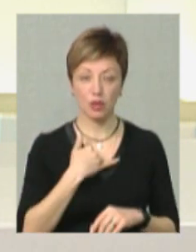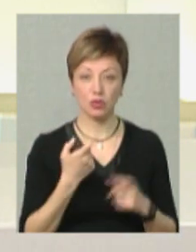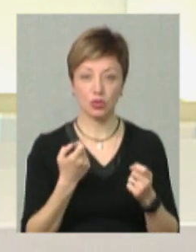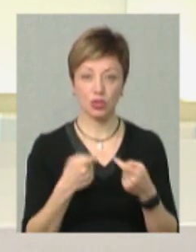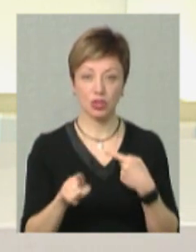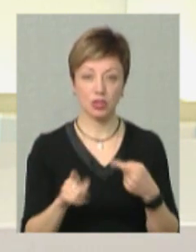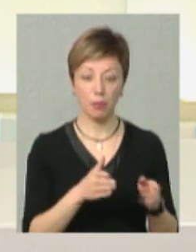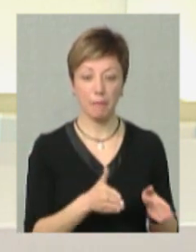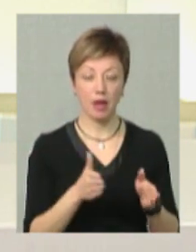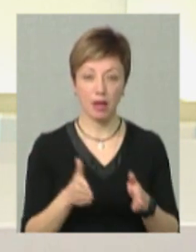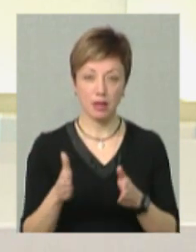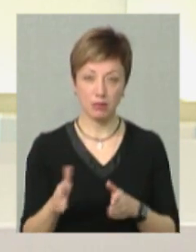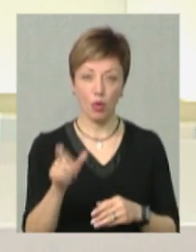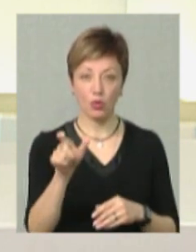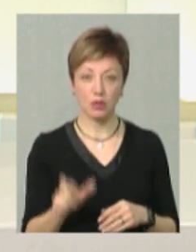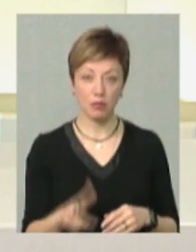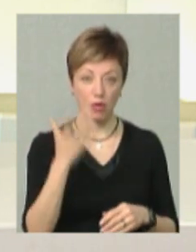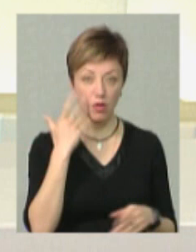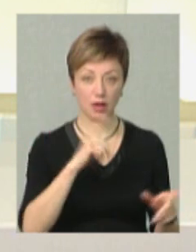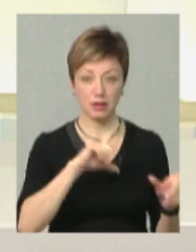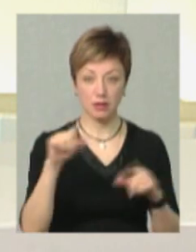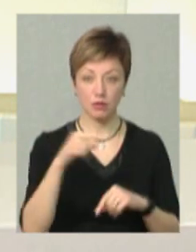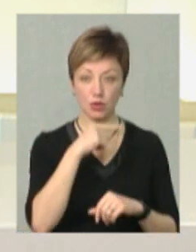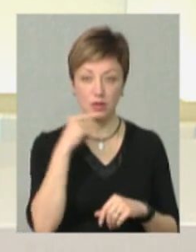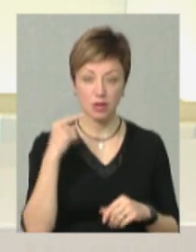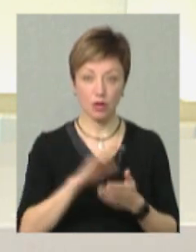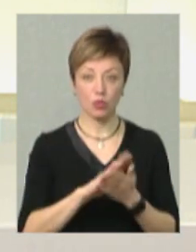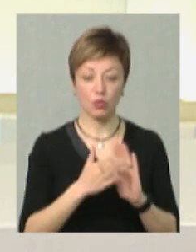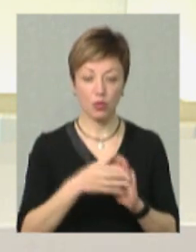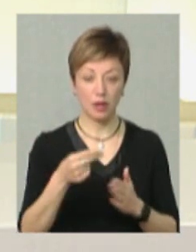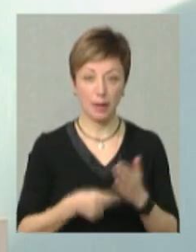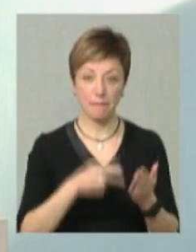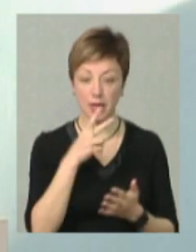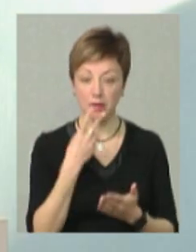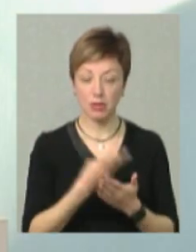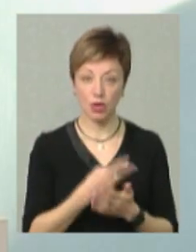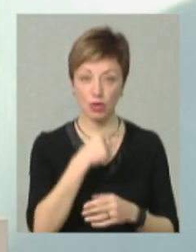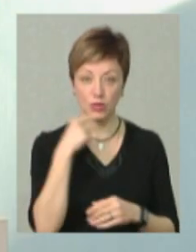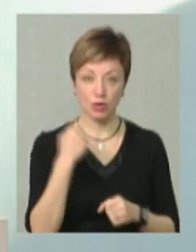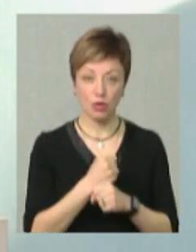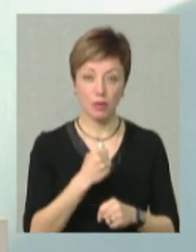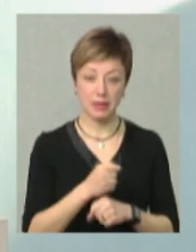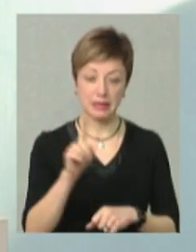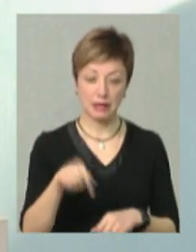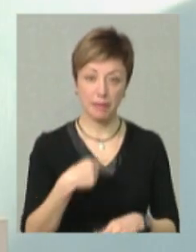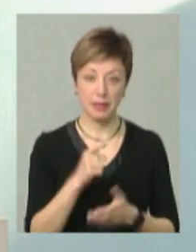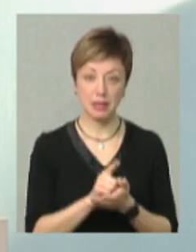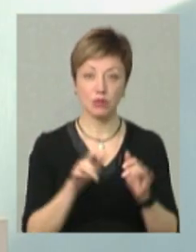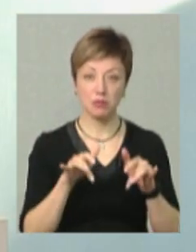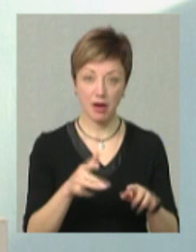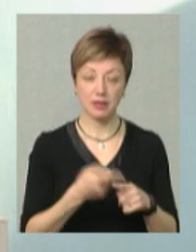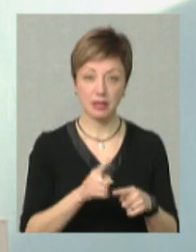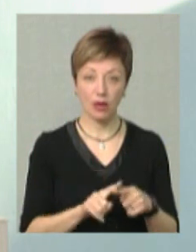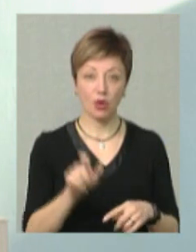трошки інший механізм. Особа переїжджала в Росію, дана угода передбачала, що Росія робить запит пенсійної справи